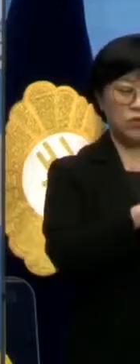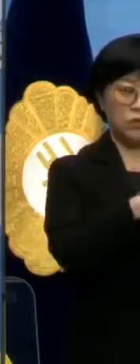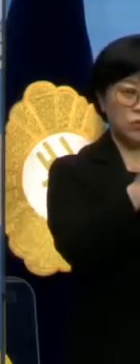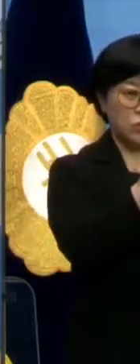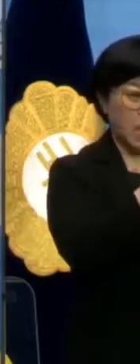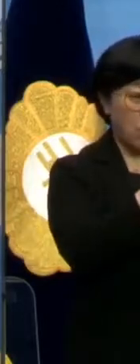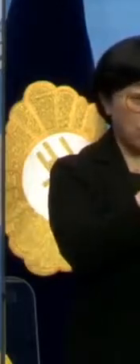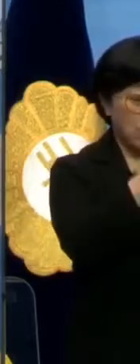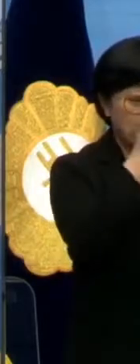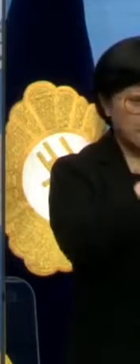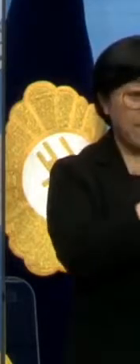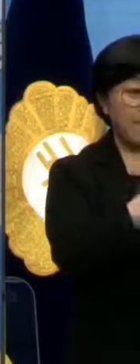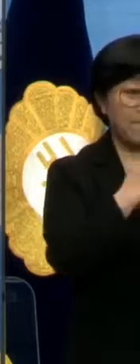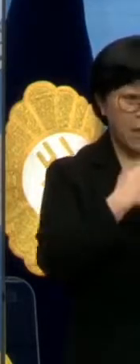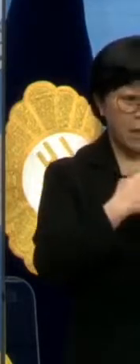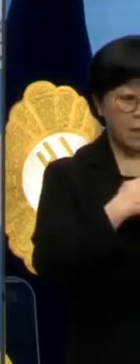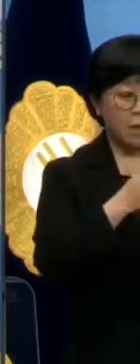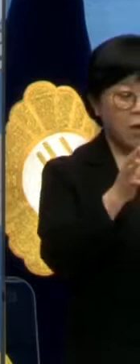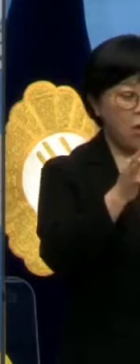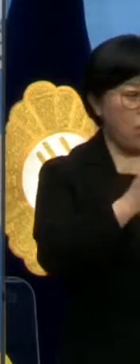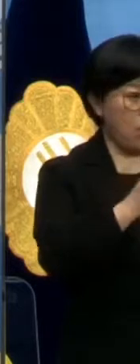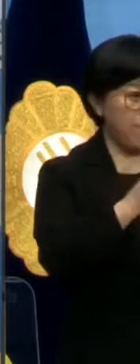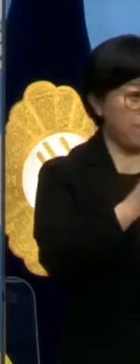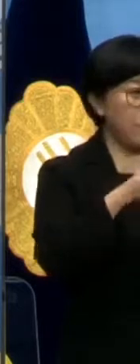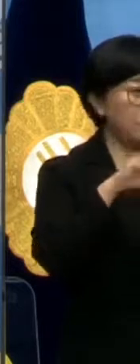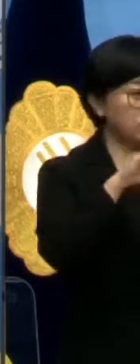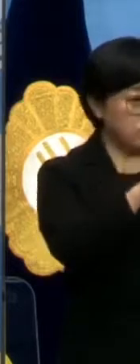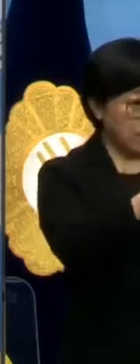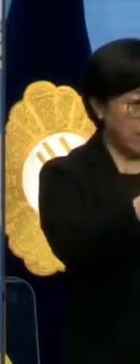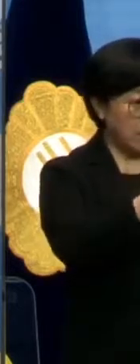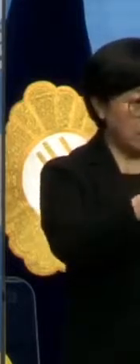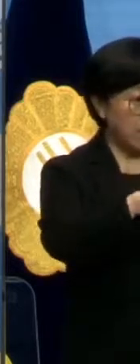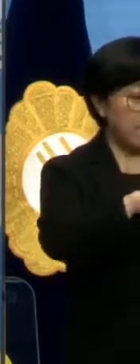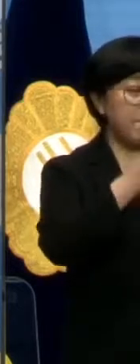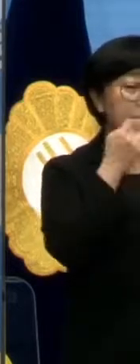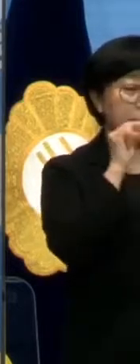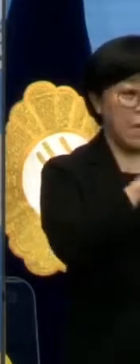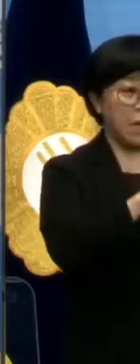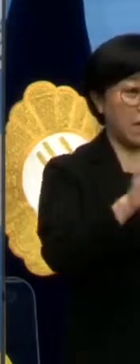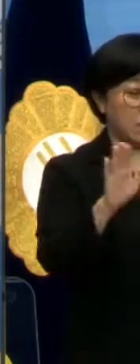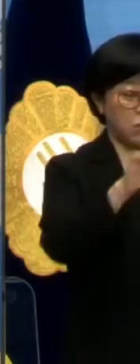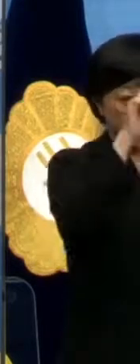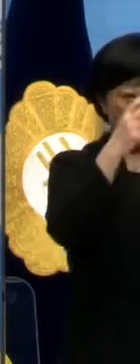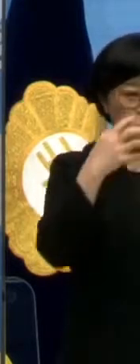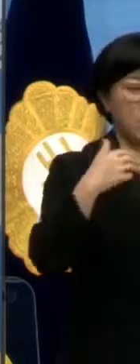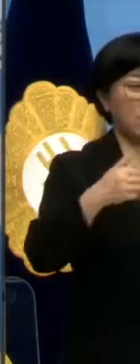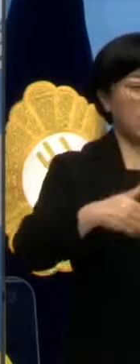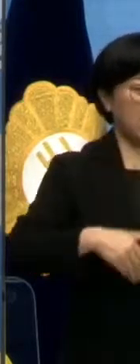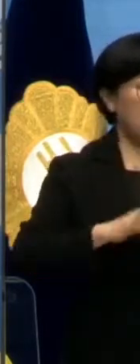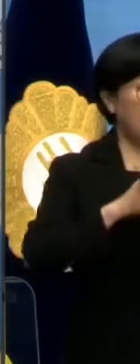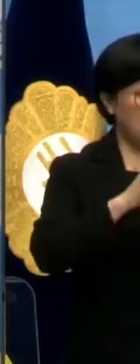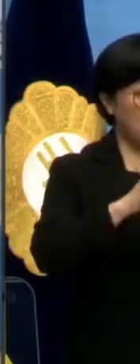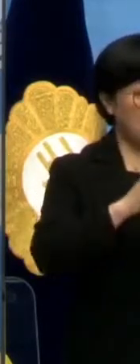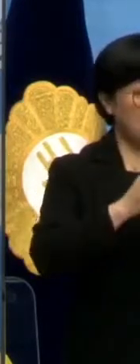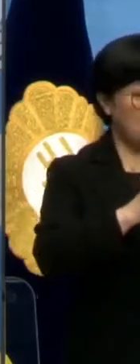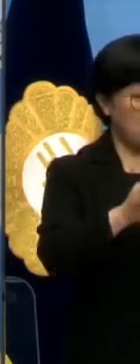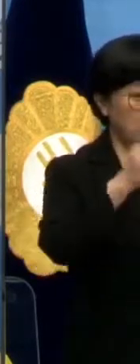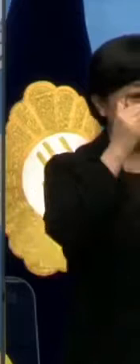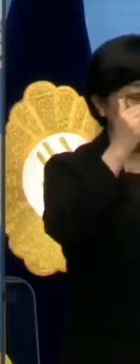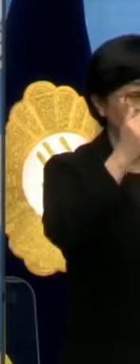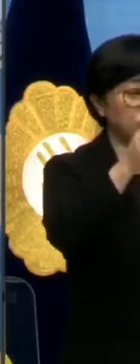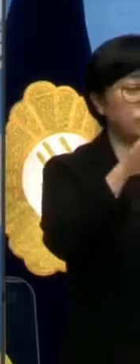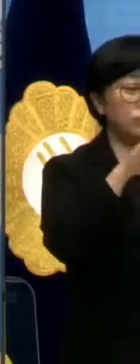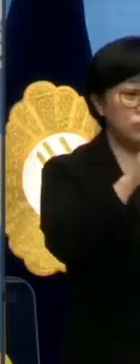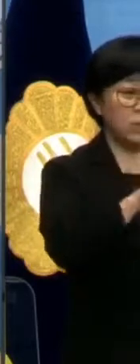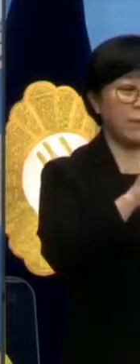중소상공인들이 죄를 지어서 영업중단 처분을 받은 것이 아니라 정부의 필요에 의해서 영업을